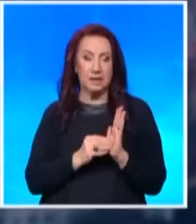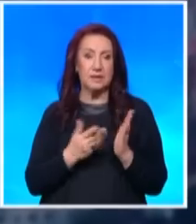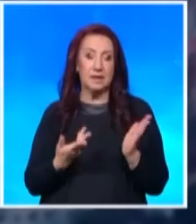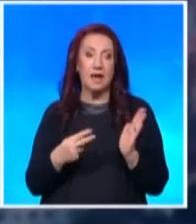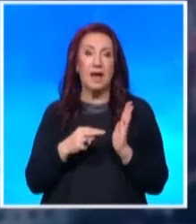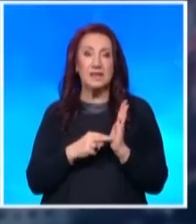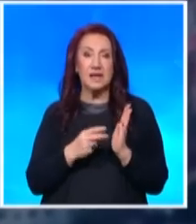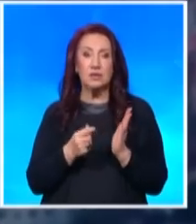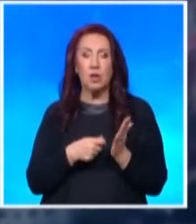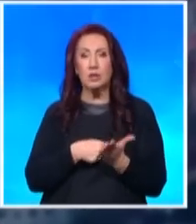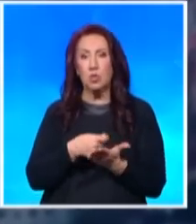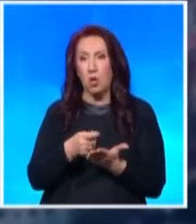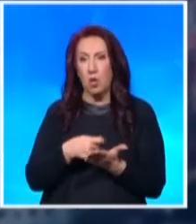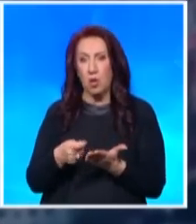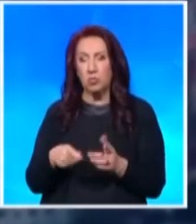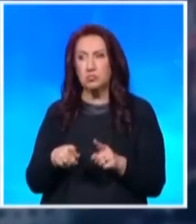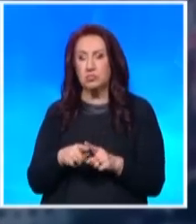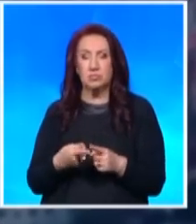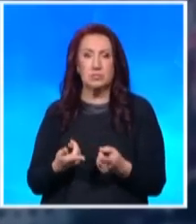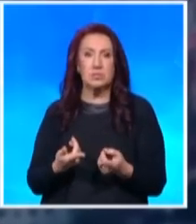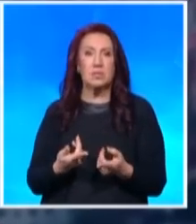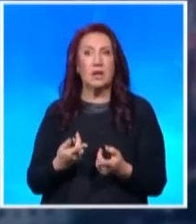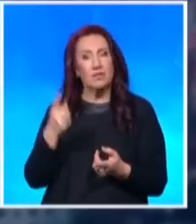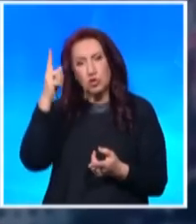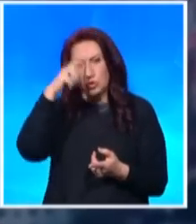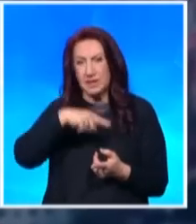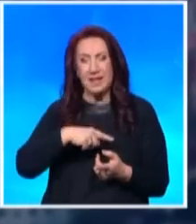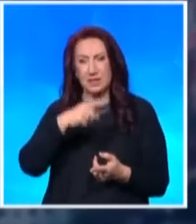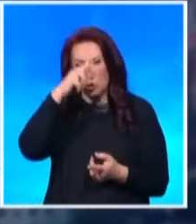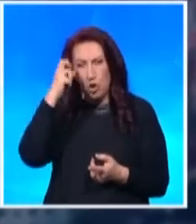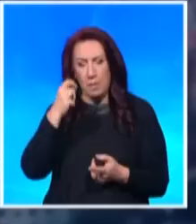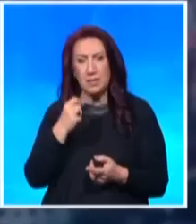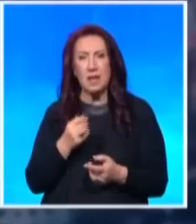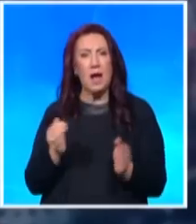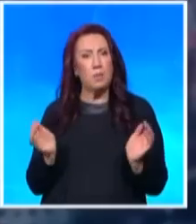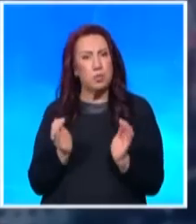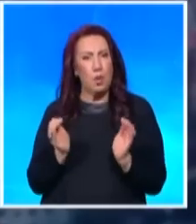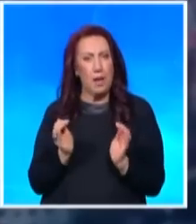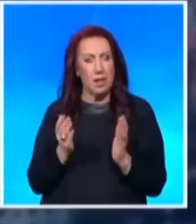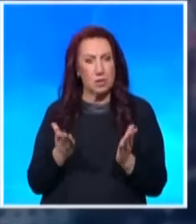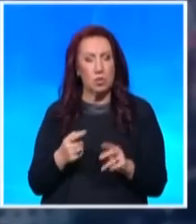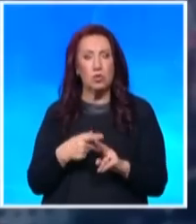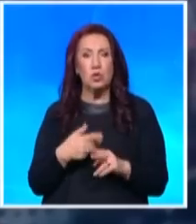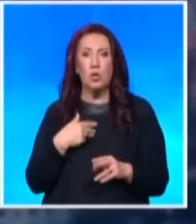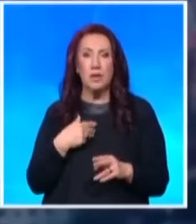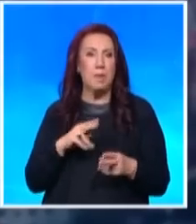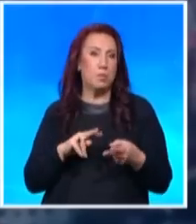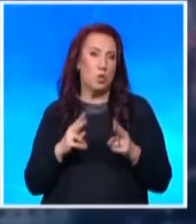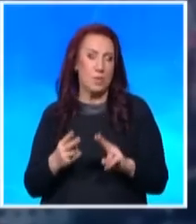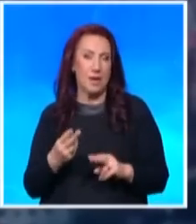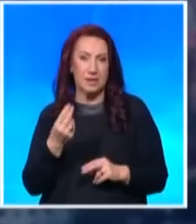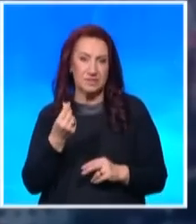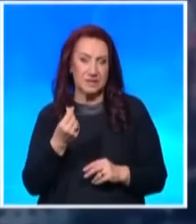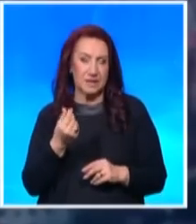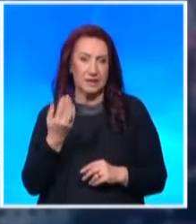изразходва при по-топли дни, е по-малко. Обаче има един момент с промяната на цената на тази енергия от 1